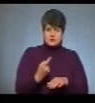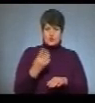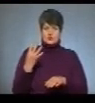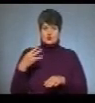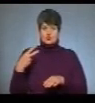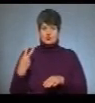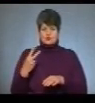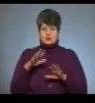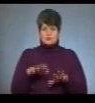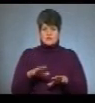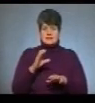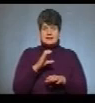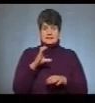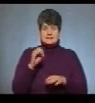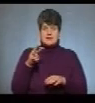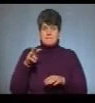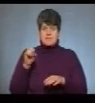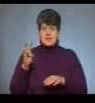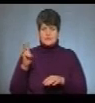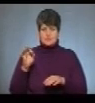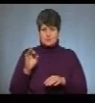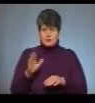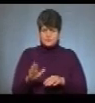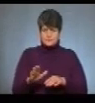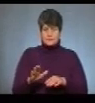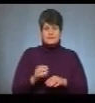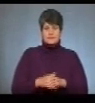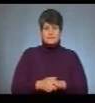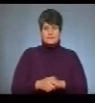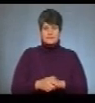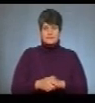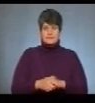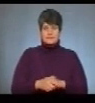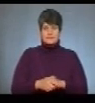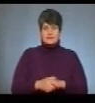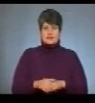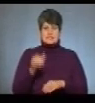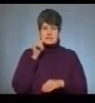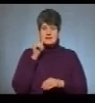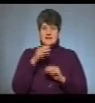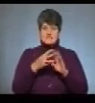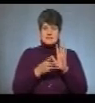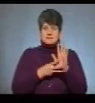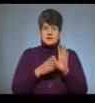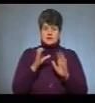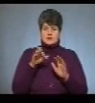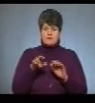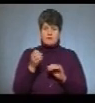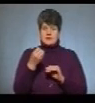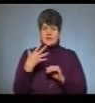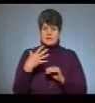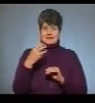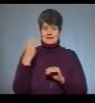42-му місці Сергій Семенов та Артем Тищенко на 72-му місці. І завтра, 18 січня, о 15:30